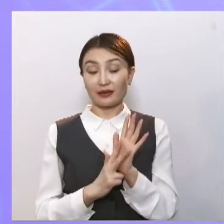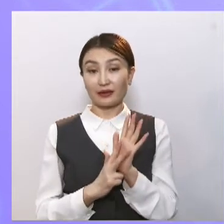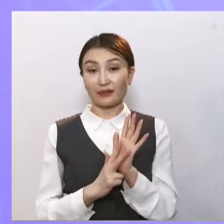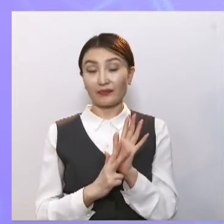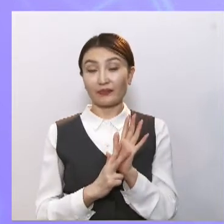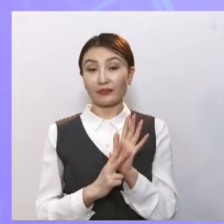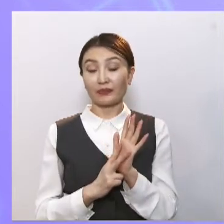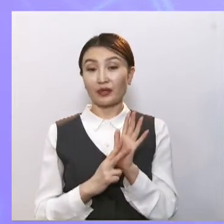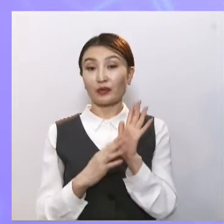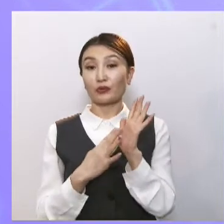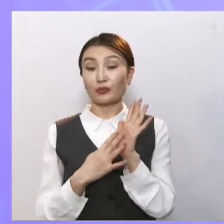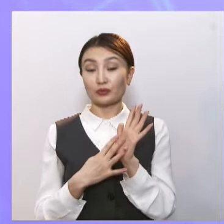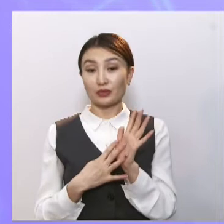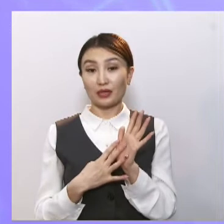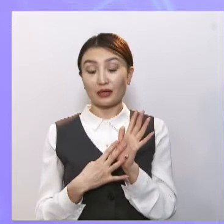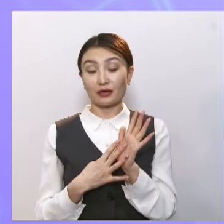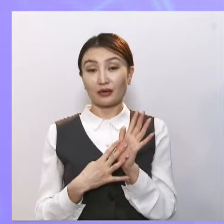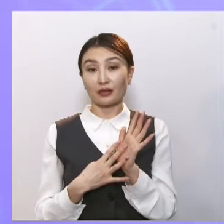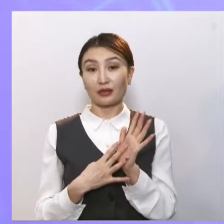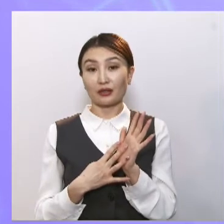8'de, 9'da,